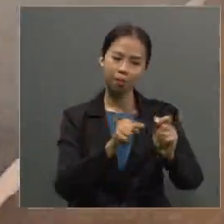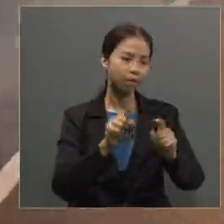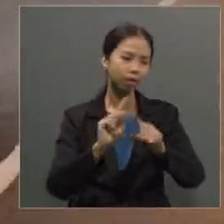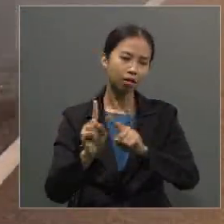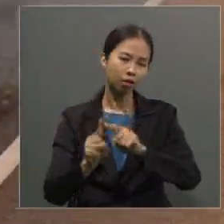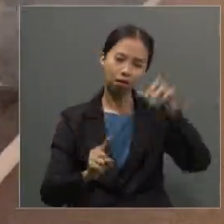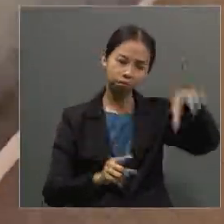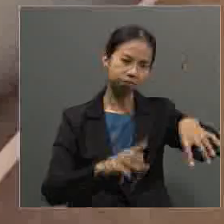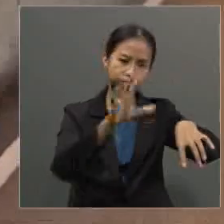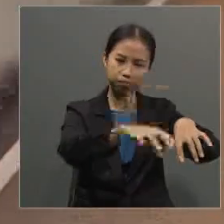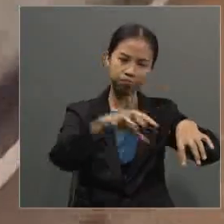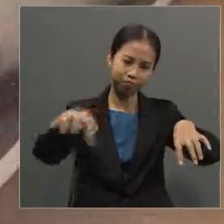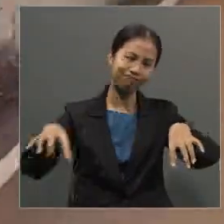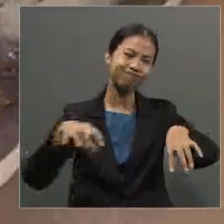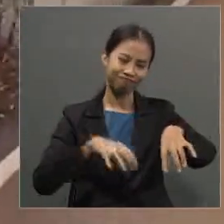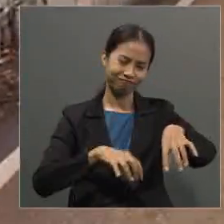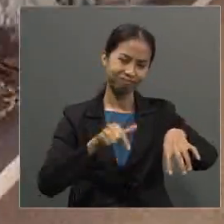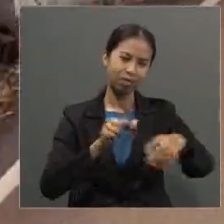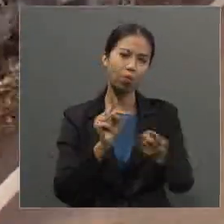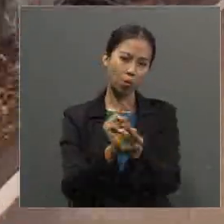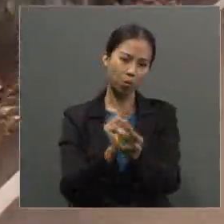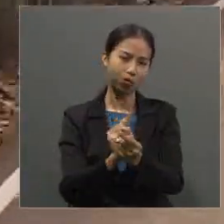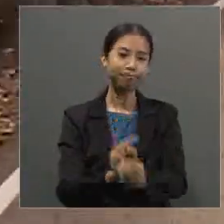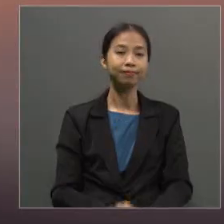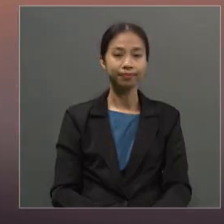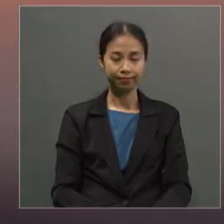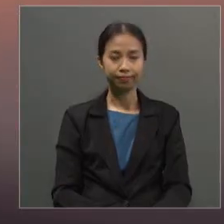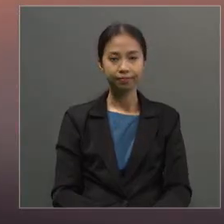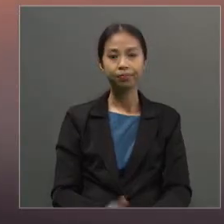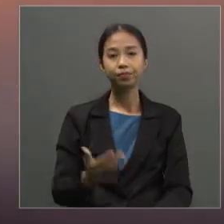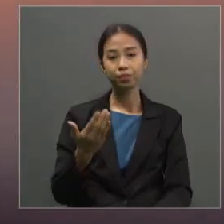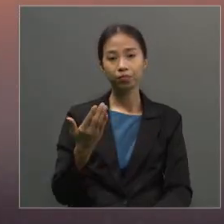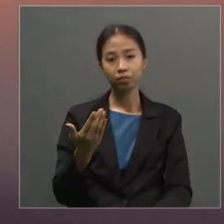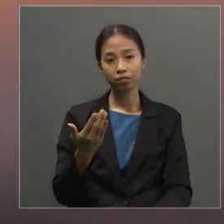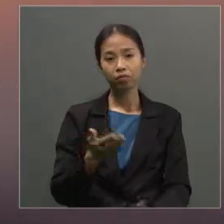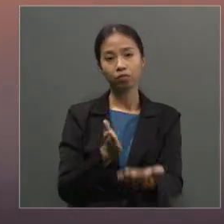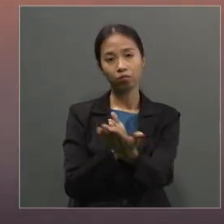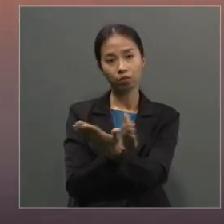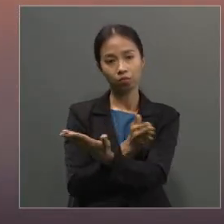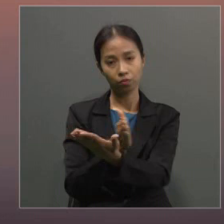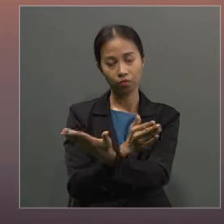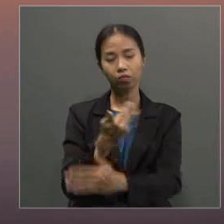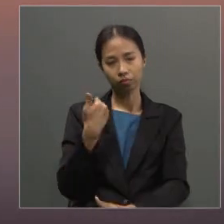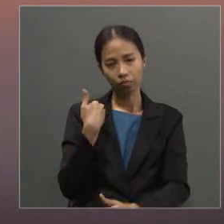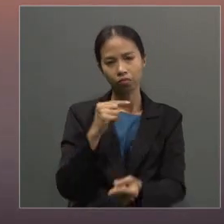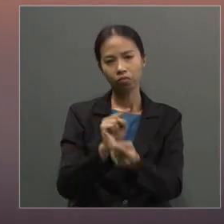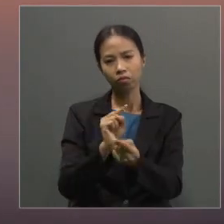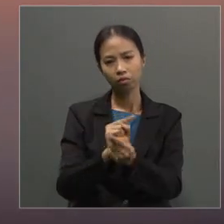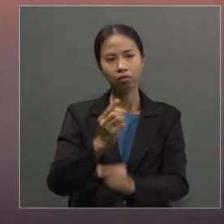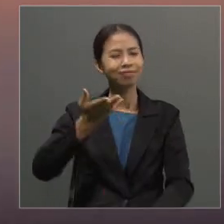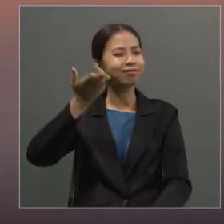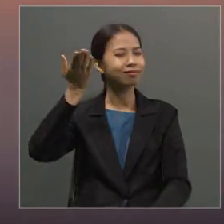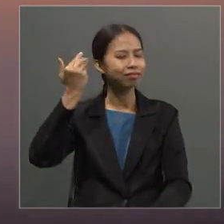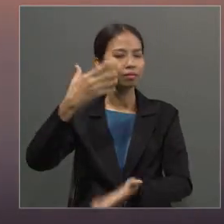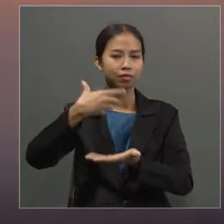แม่แจ่มแล้วก็จอมทองครับขณะที่อีกหนึ่งพื้นที่ทางภาคตะวันตกเรื่องของจุดความร้อนเราเคยรายงานไปเมื่อหลาย